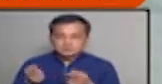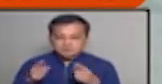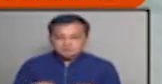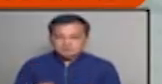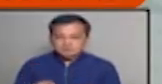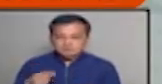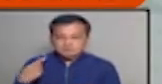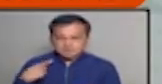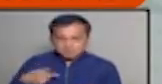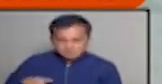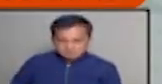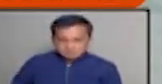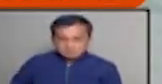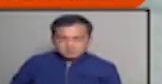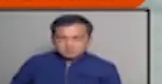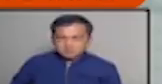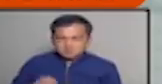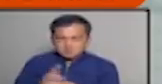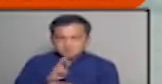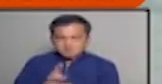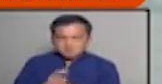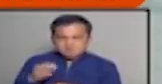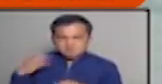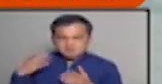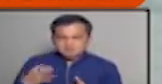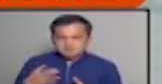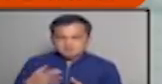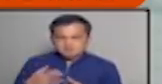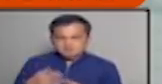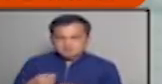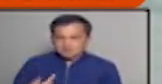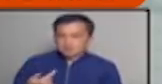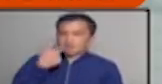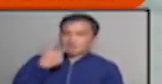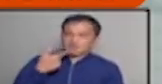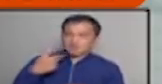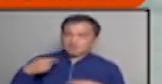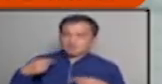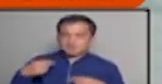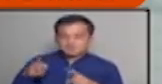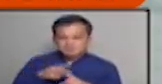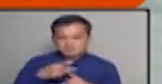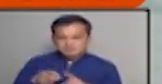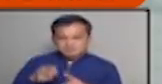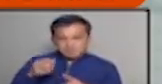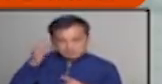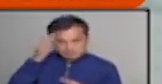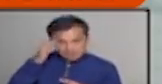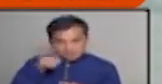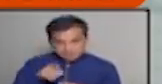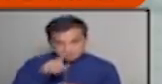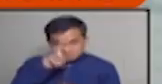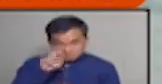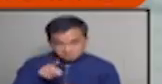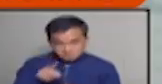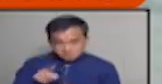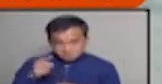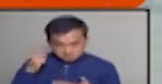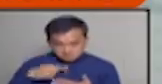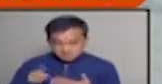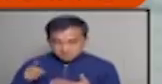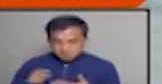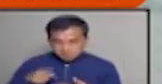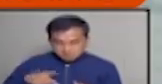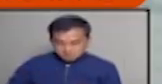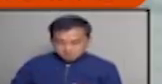at may baril na kasukbit sa kanya na ginamit ni chairman sa pagsubo sa bibig ng biktima, identified po ba yun at na-check nyo ba kung meron siyang